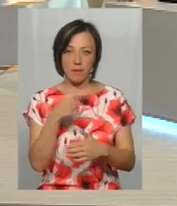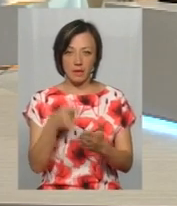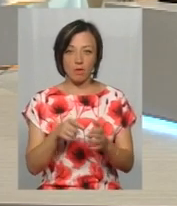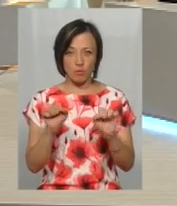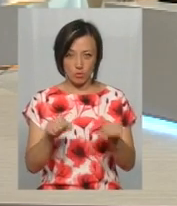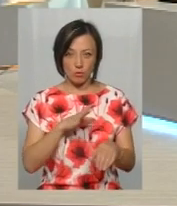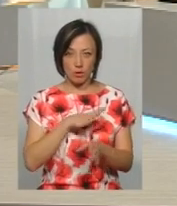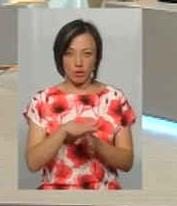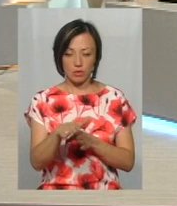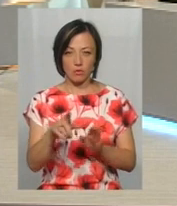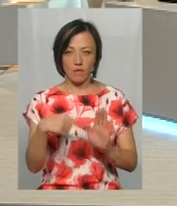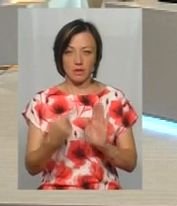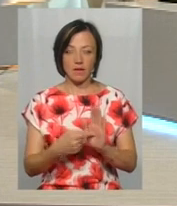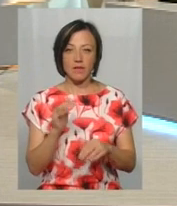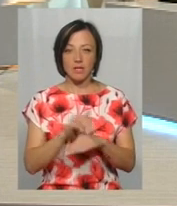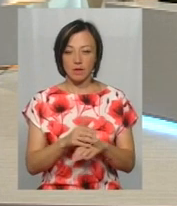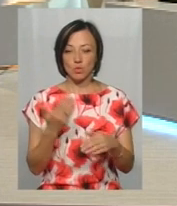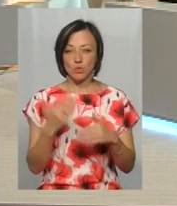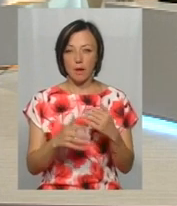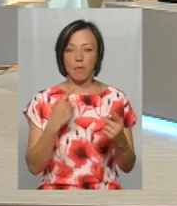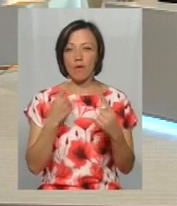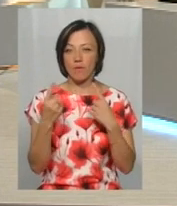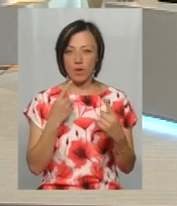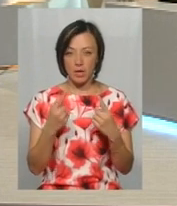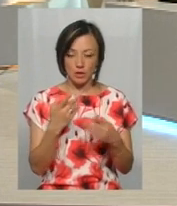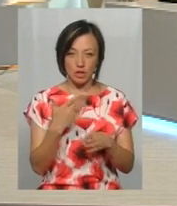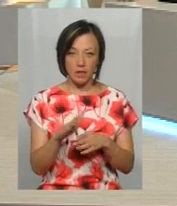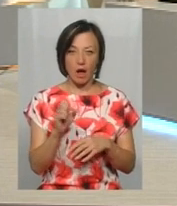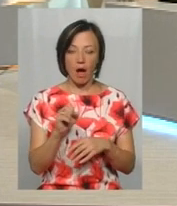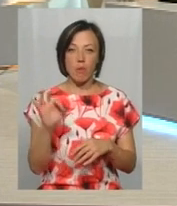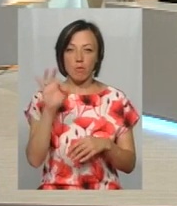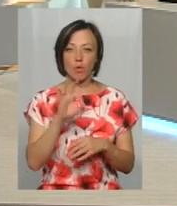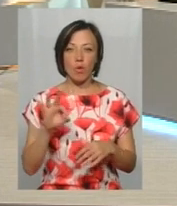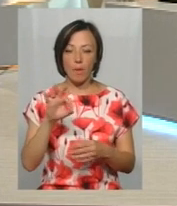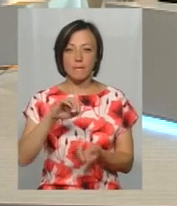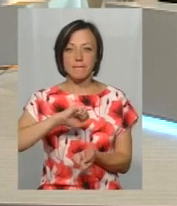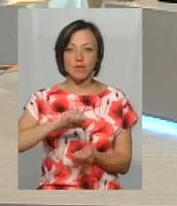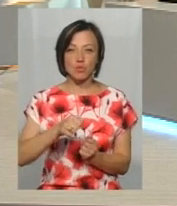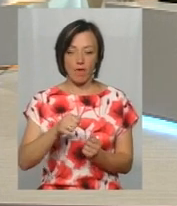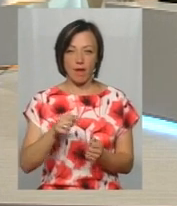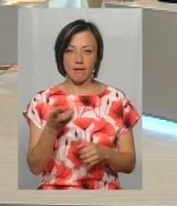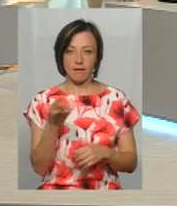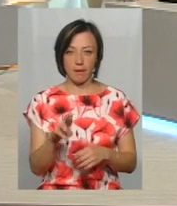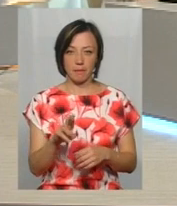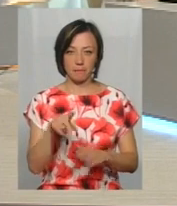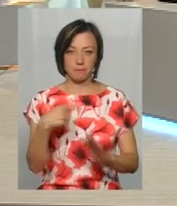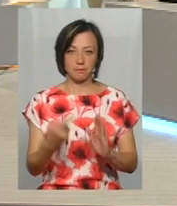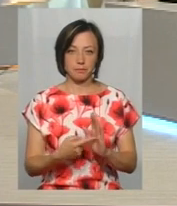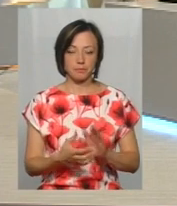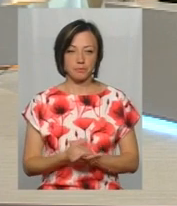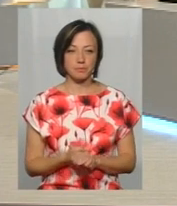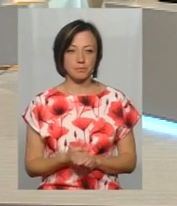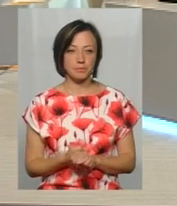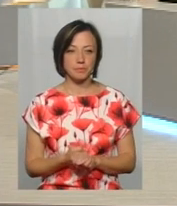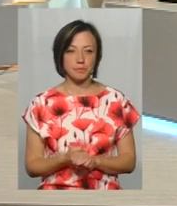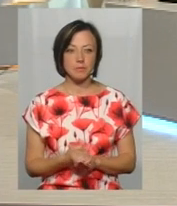бути реалізоване. Ну, фактично ми проговорили на частинку. А от стосовно пресування. Пресування –